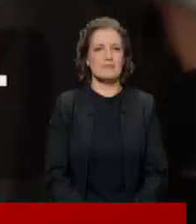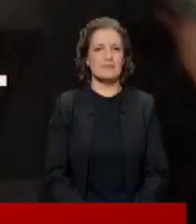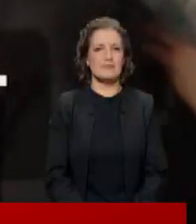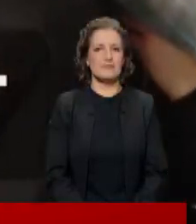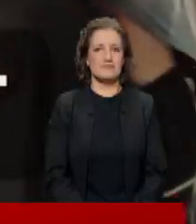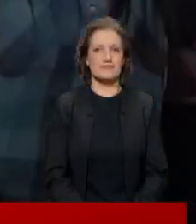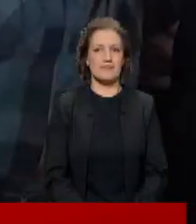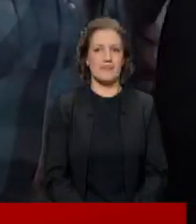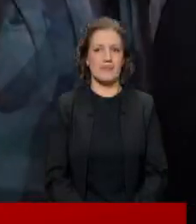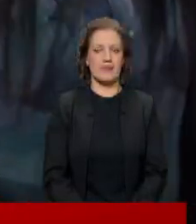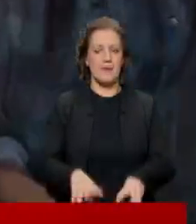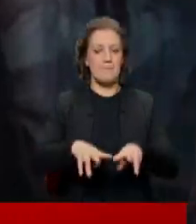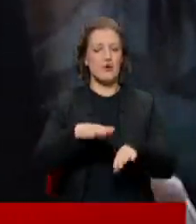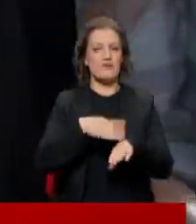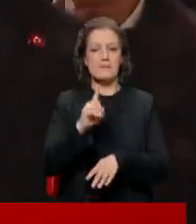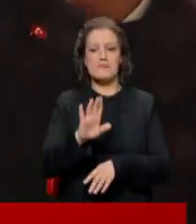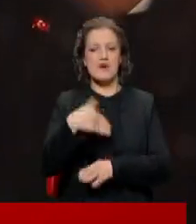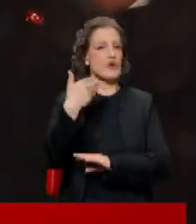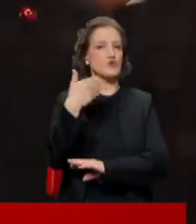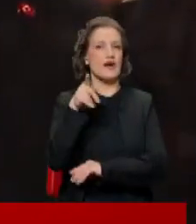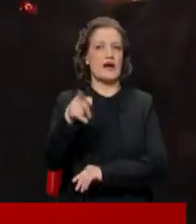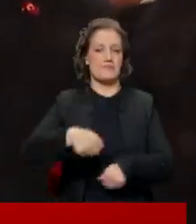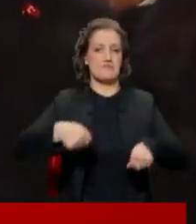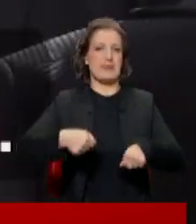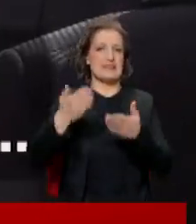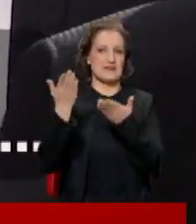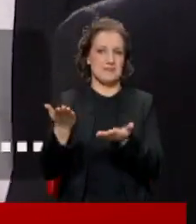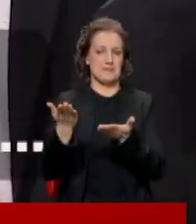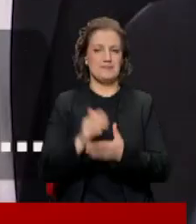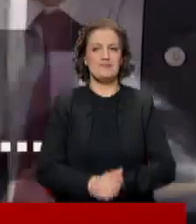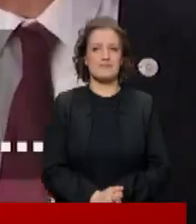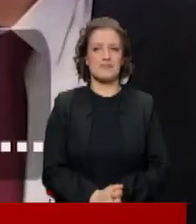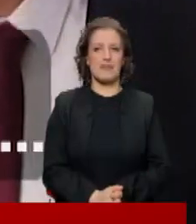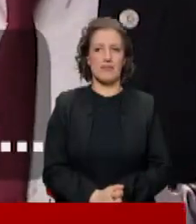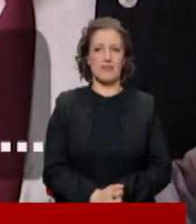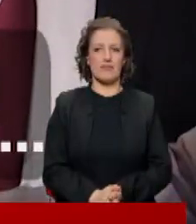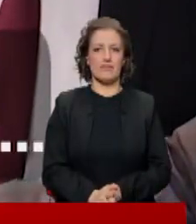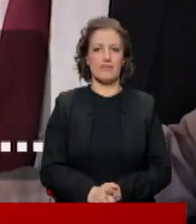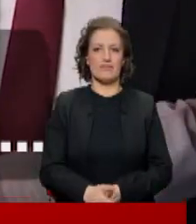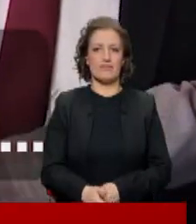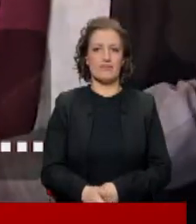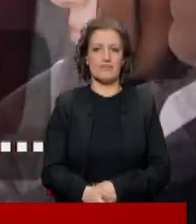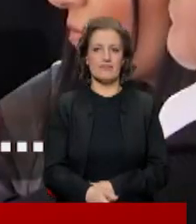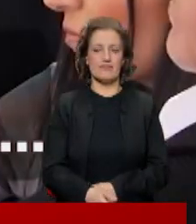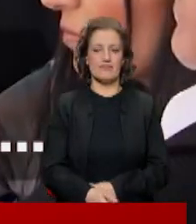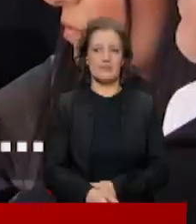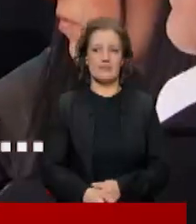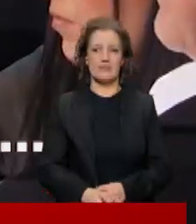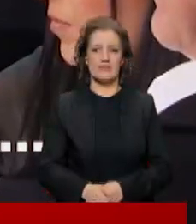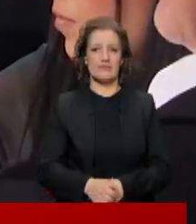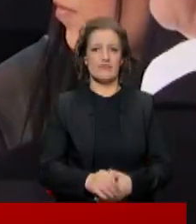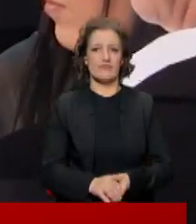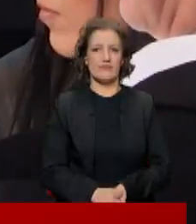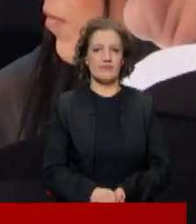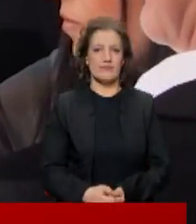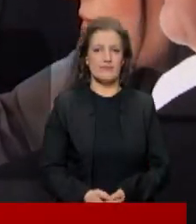başkanım. Başımızın tacısı. Mansur Yavaş'ın bir başka durağı da semt pazarıydı. Pandemi zamanı 20 bin lira yakın sermayem vardı. Cuma günü sokağa